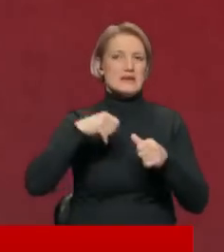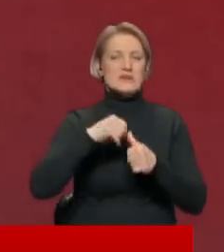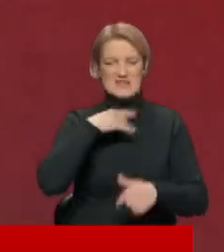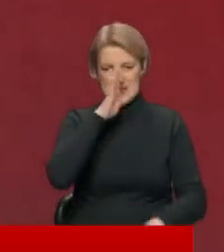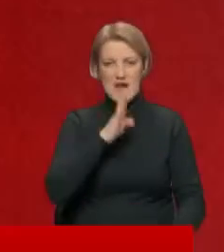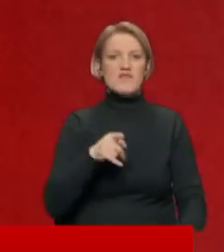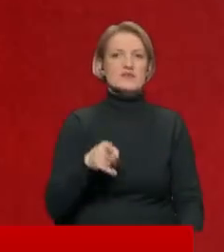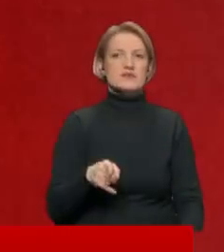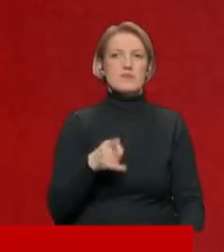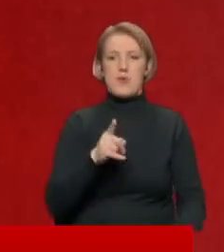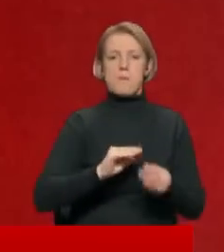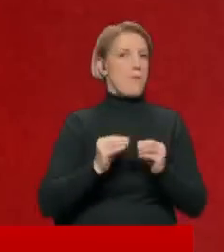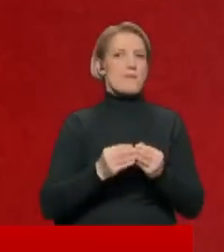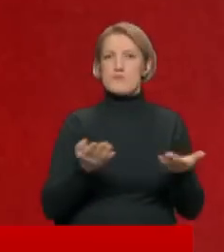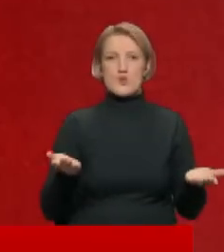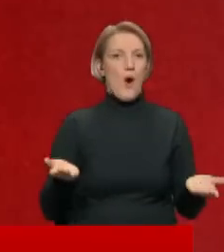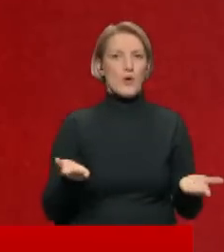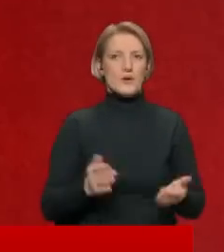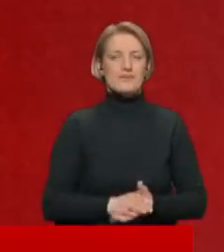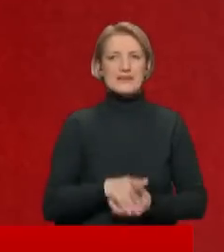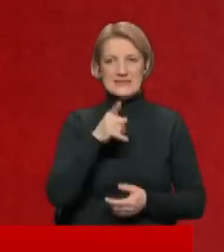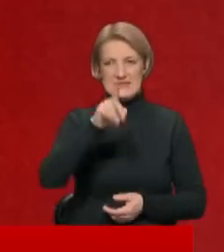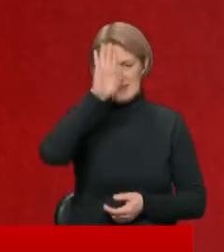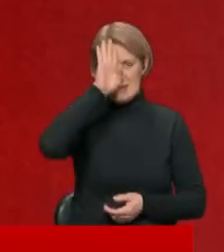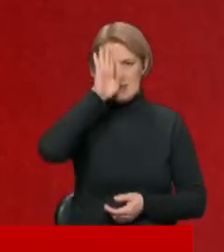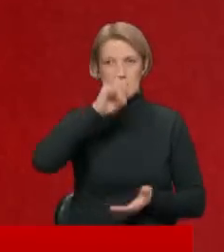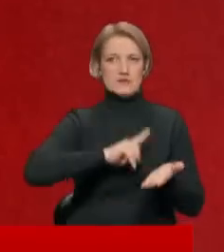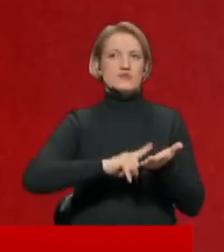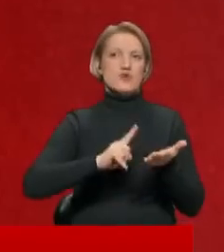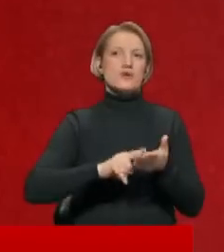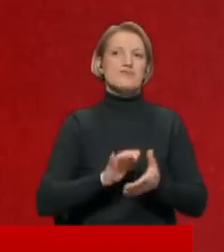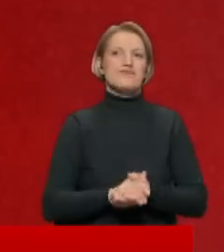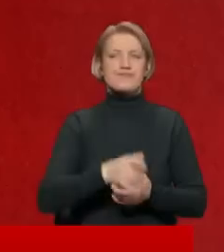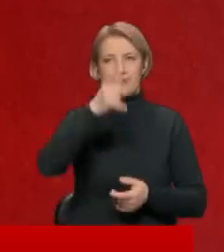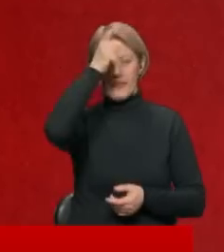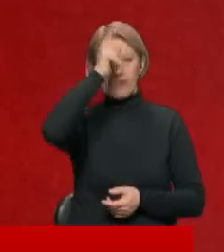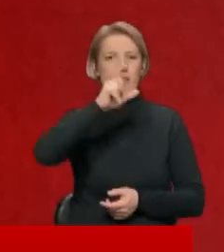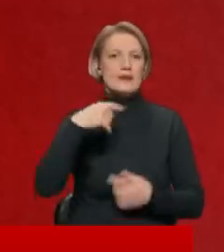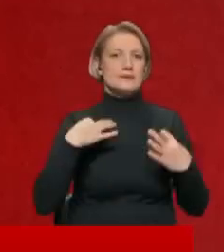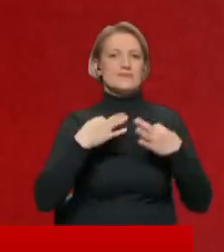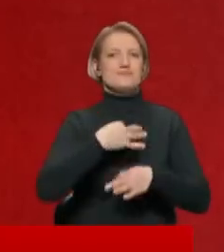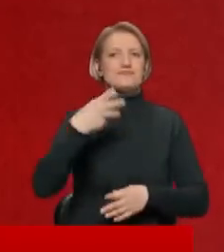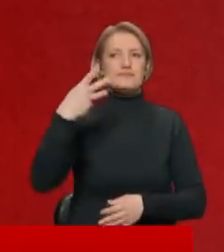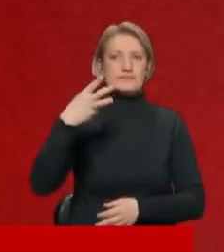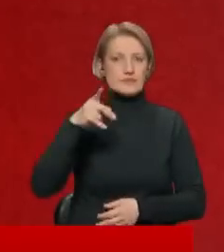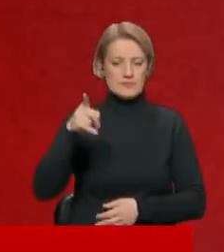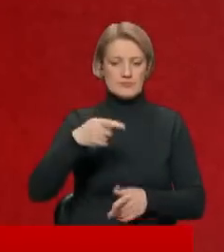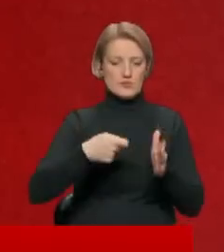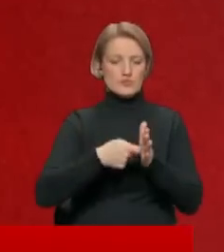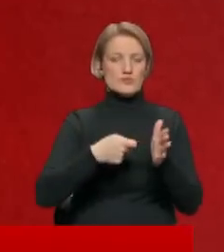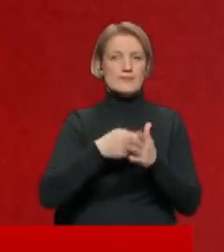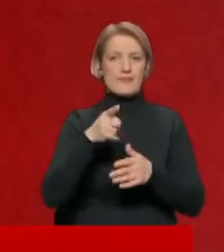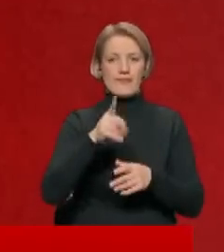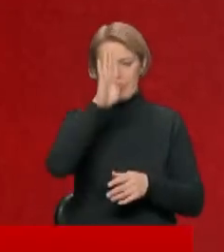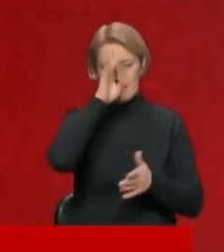O noktada bir problem yok yani ben Siz İstanbul'da Yani bu işi adını